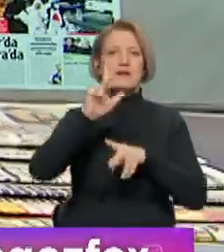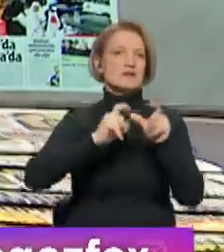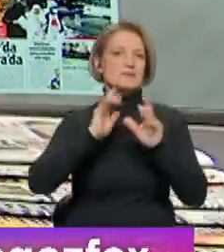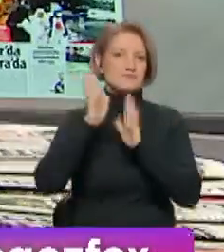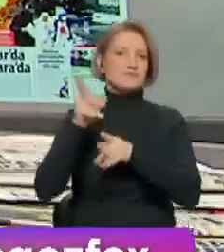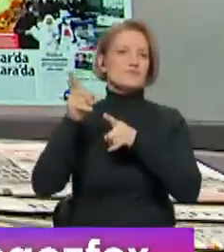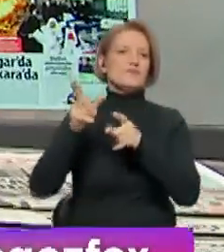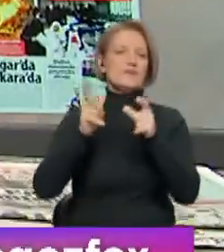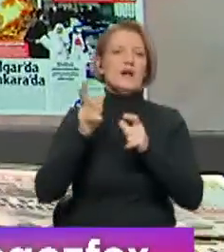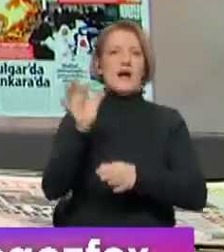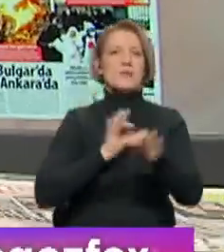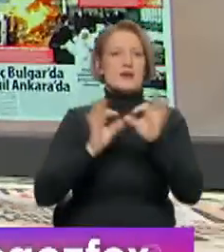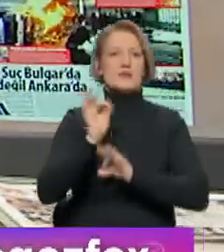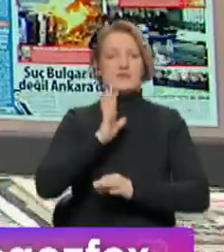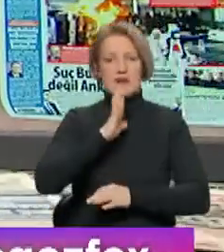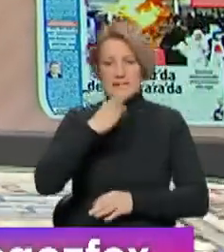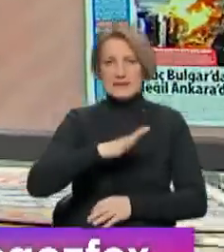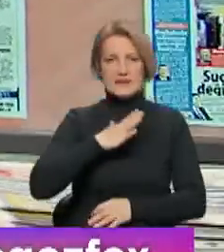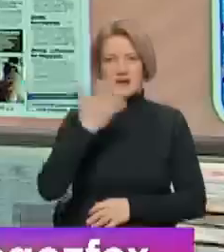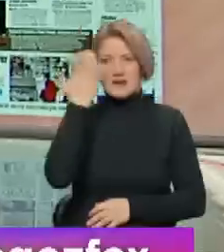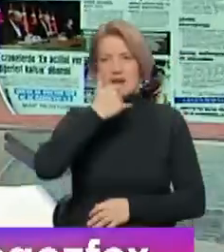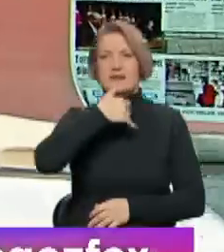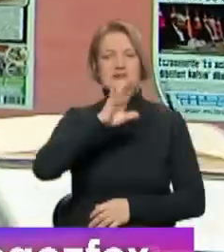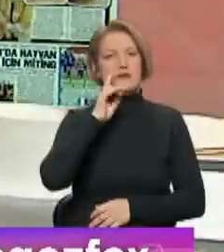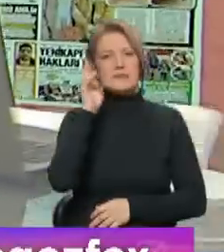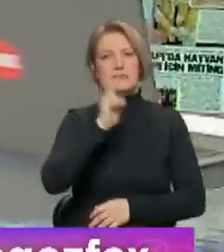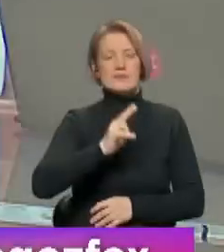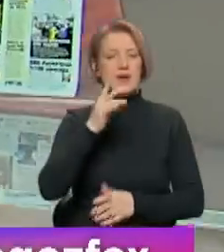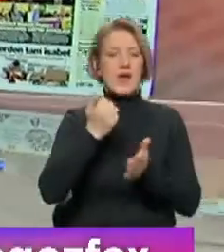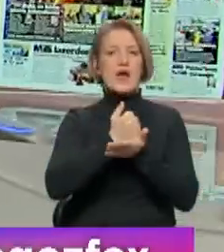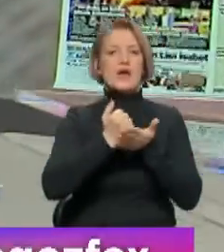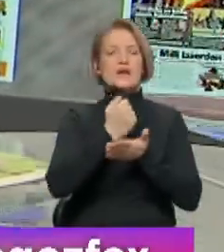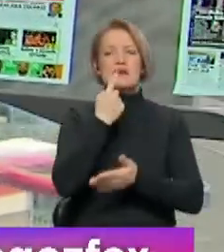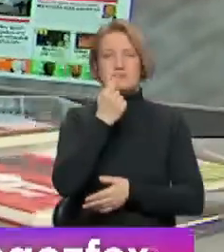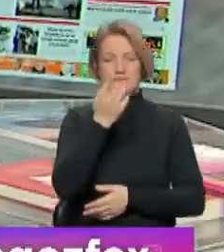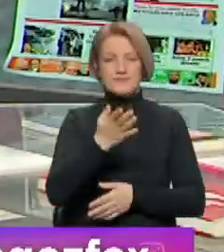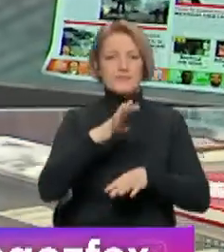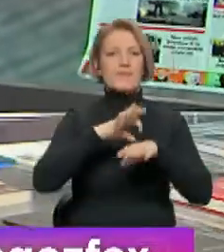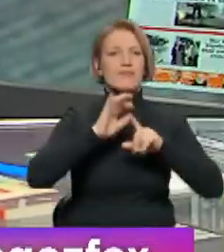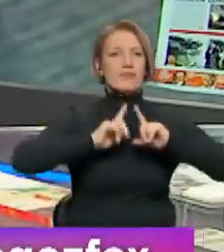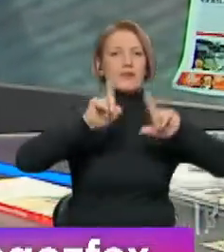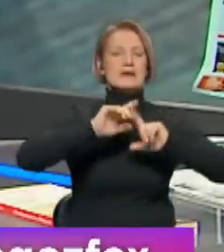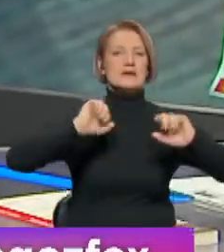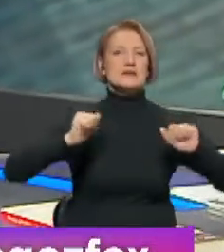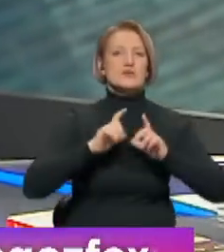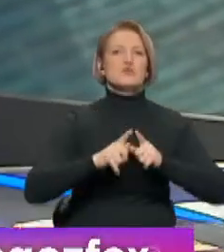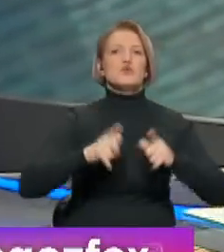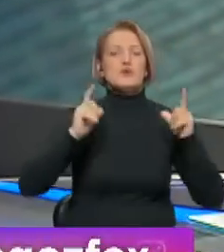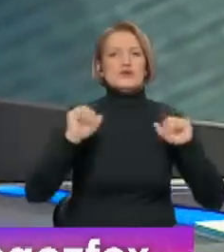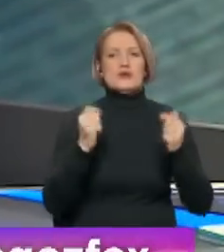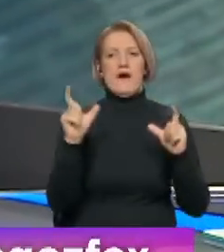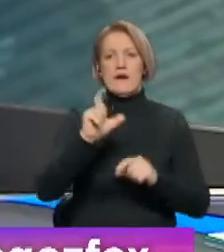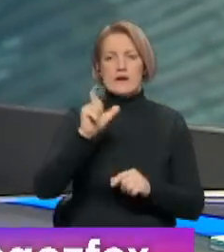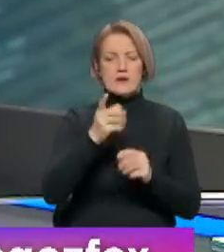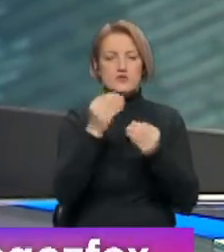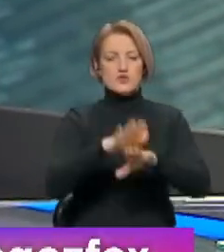oralardan da haberlerimiz var İsterseniz hemen şöyle bir Karadeniz'e uzanalım Eczacılar ve hastalar isyanda kriz büyüyor Kış ayları ile birlikte